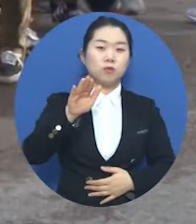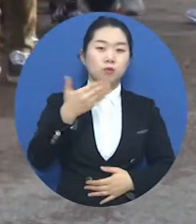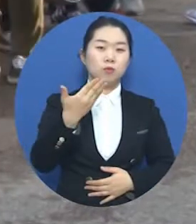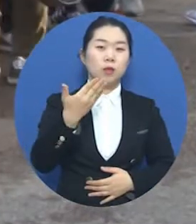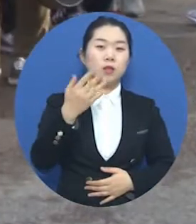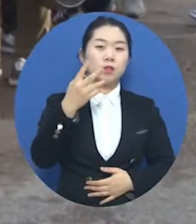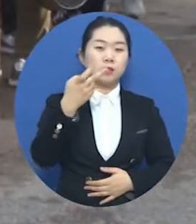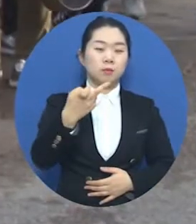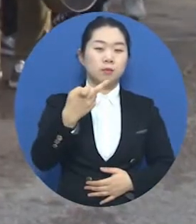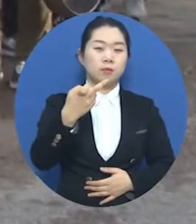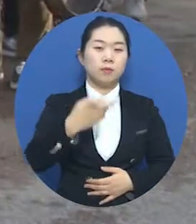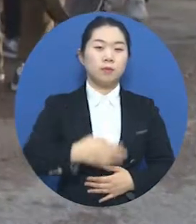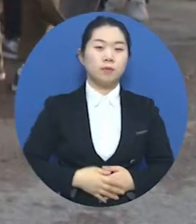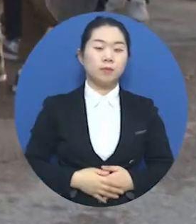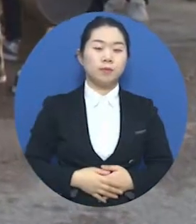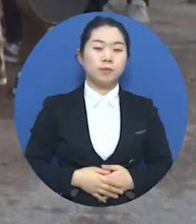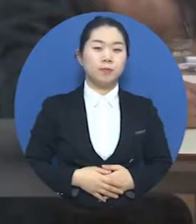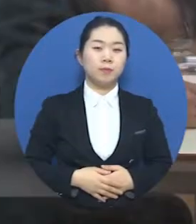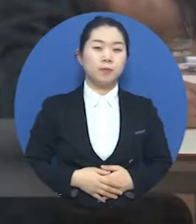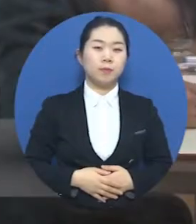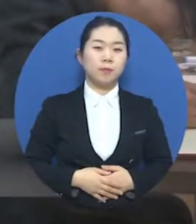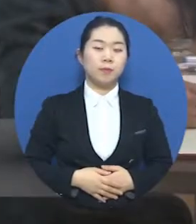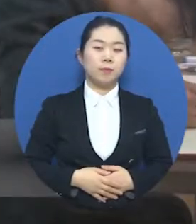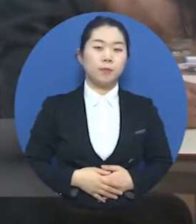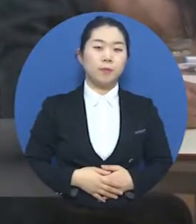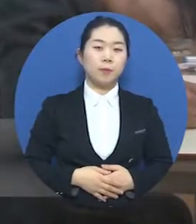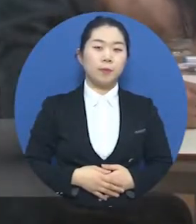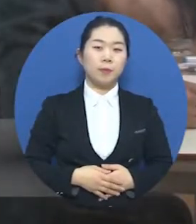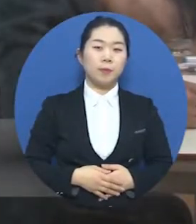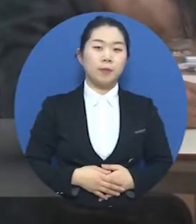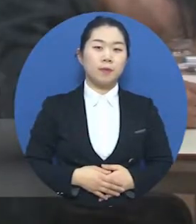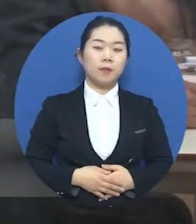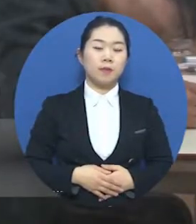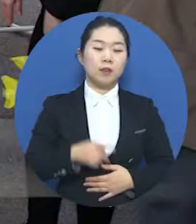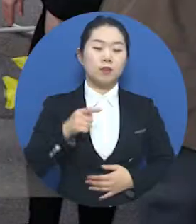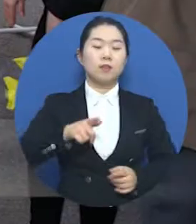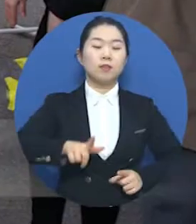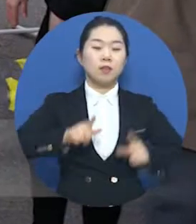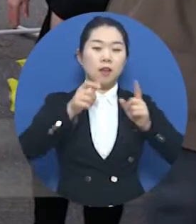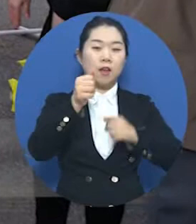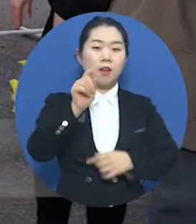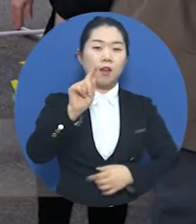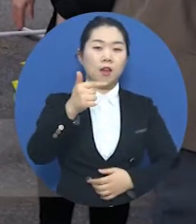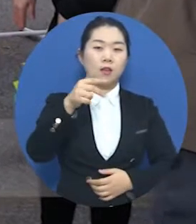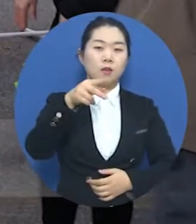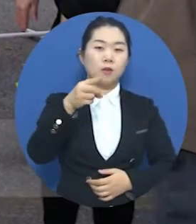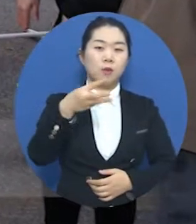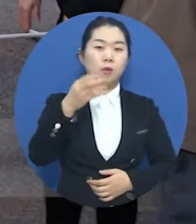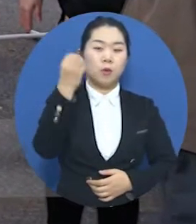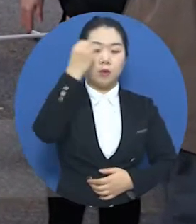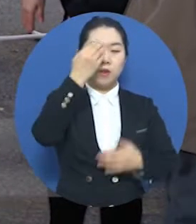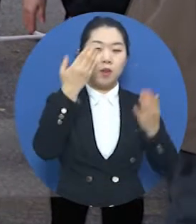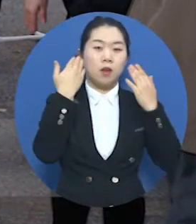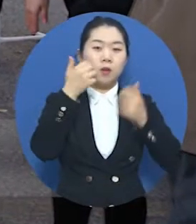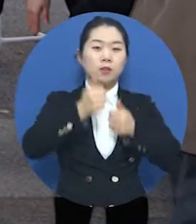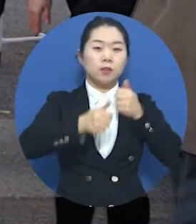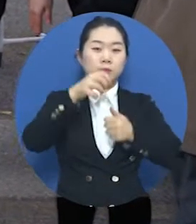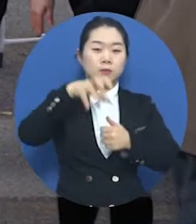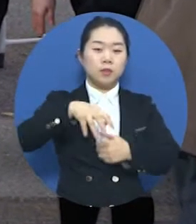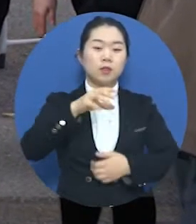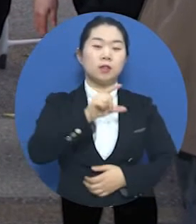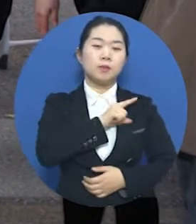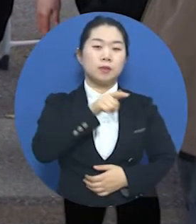총 912명의 수험생이 시험에 응시했습니다. 이날 한솔고 수능